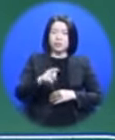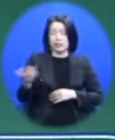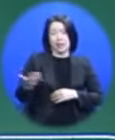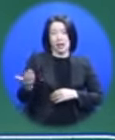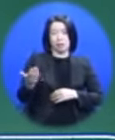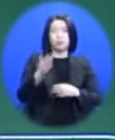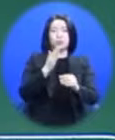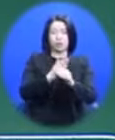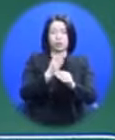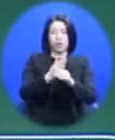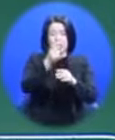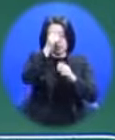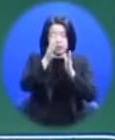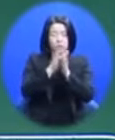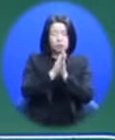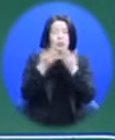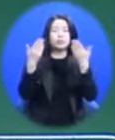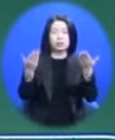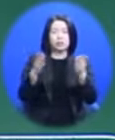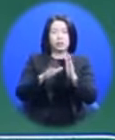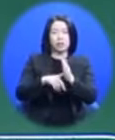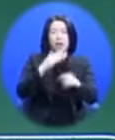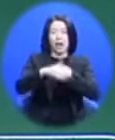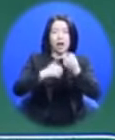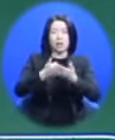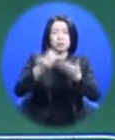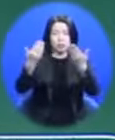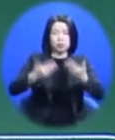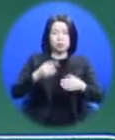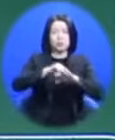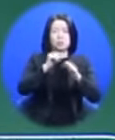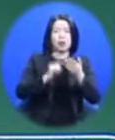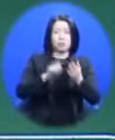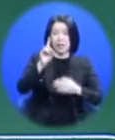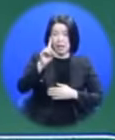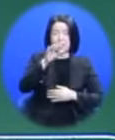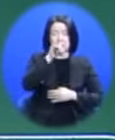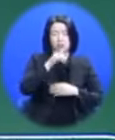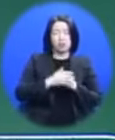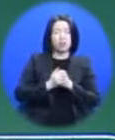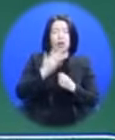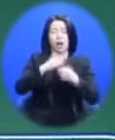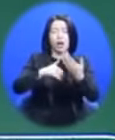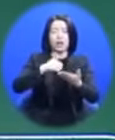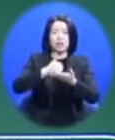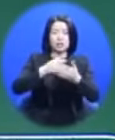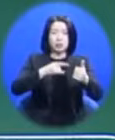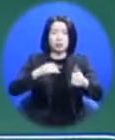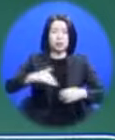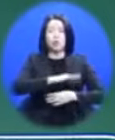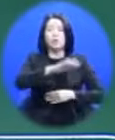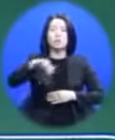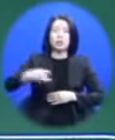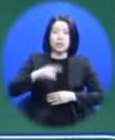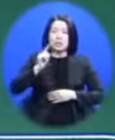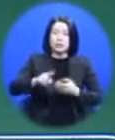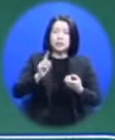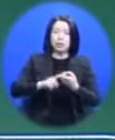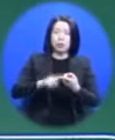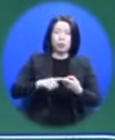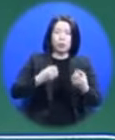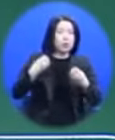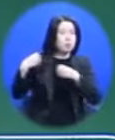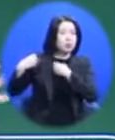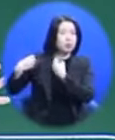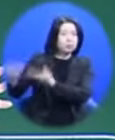것 가운데 기도하면서 하나님께 주신 마음이 딱 하나 있다면, 하나님께서 우리를 그대로 버려두지